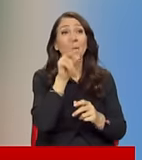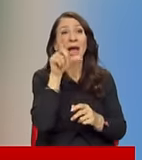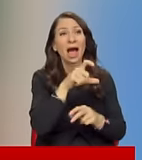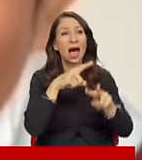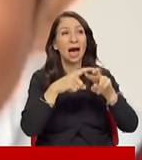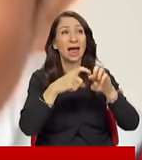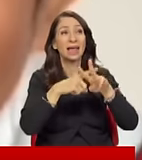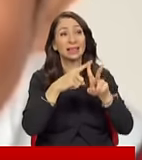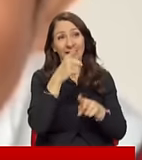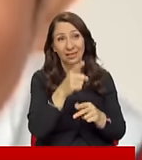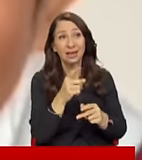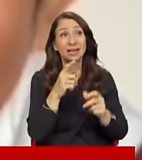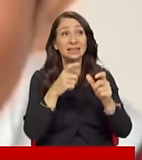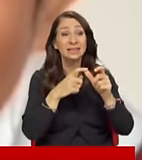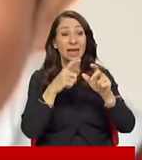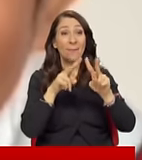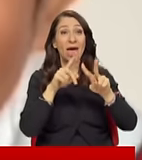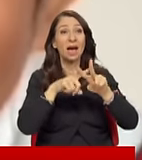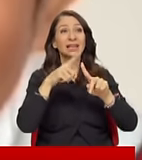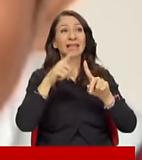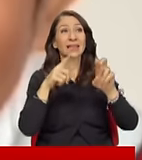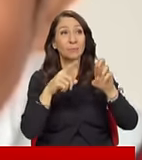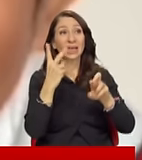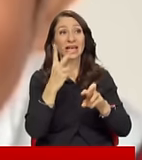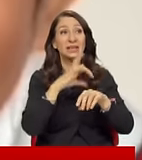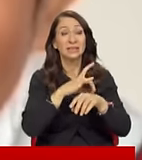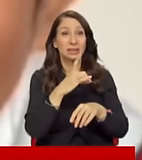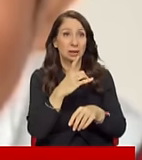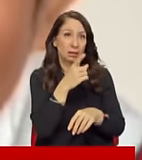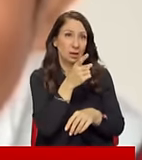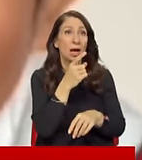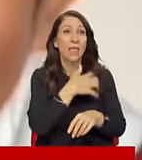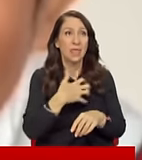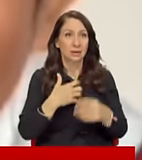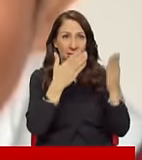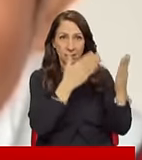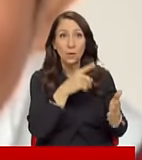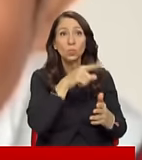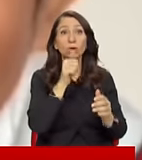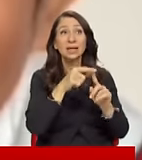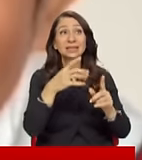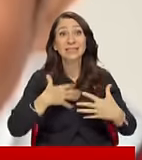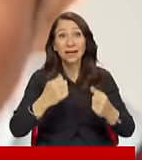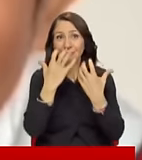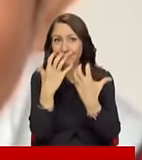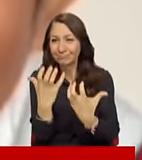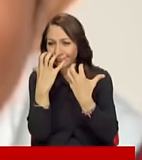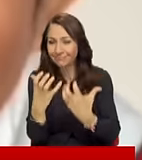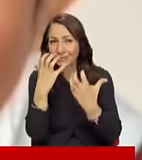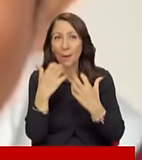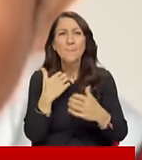aylık Aren bebek. SMA tip 2 hastası Aren'in annesiyim. Bugüne kadar birçok insanın sağlığına kavuşması için